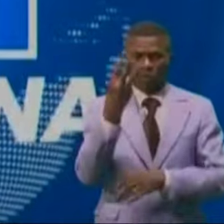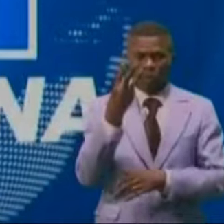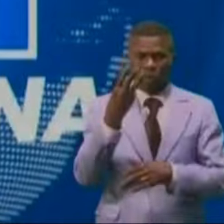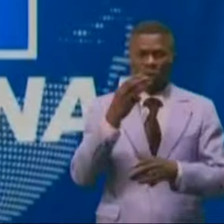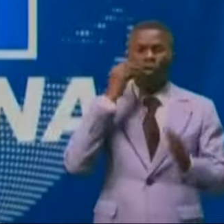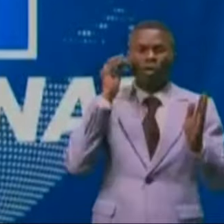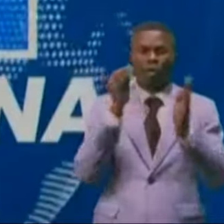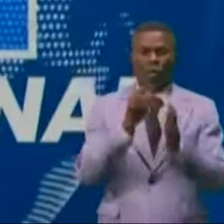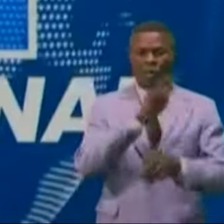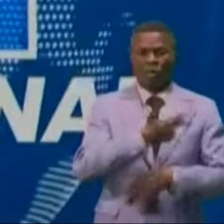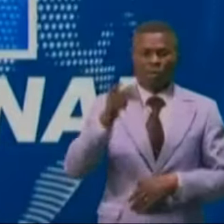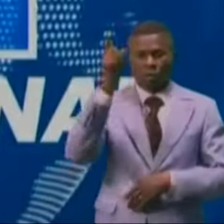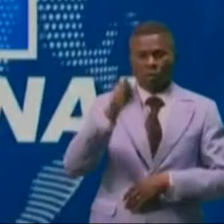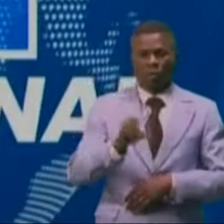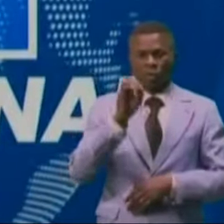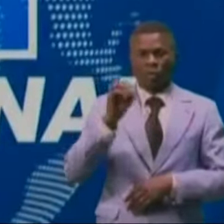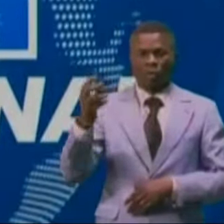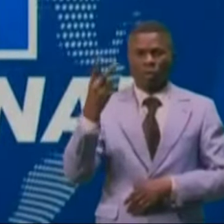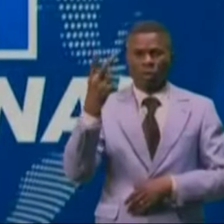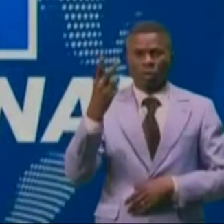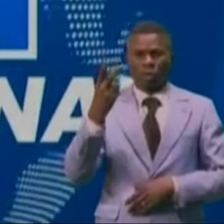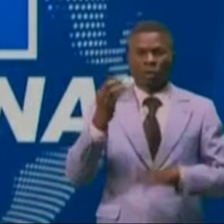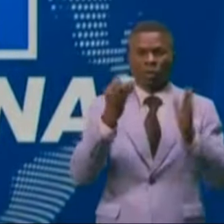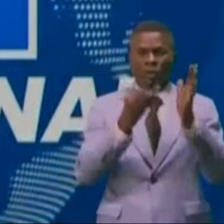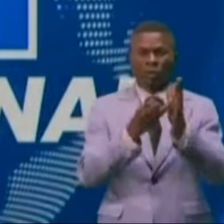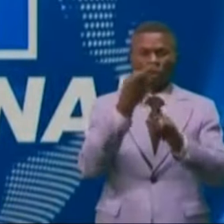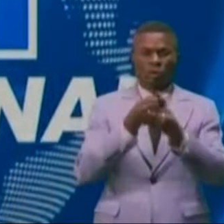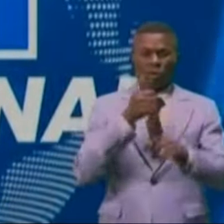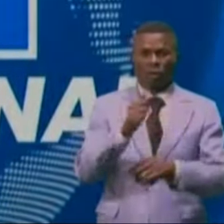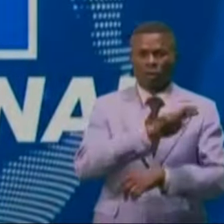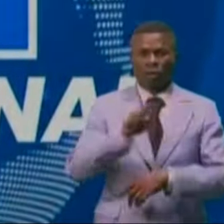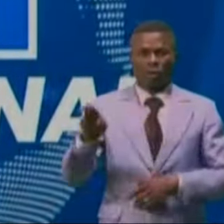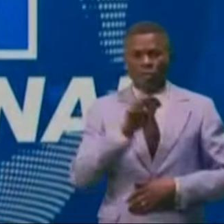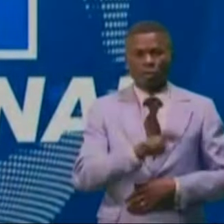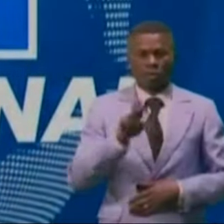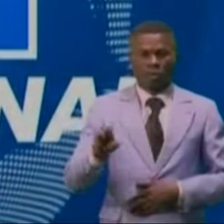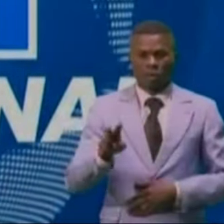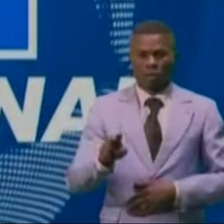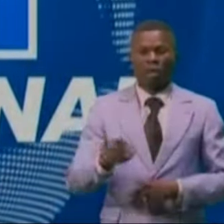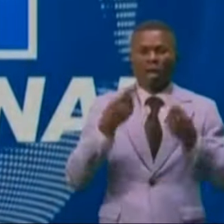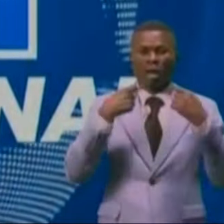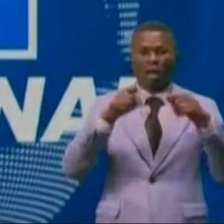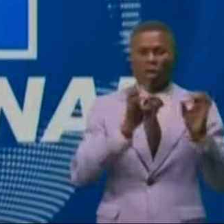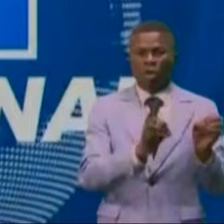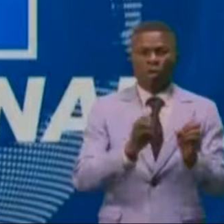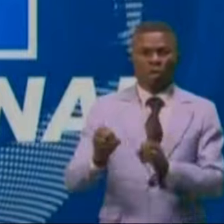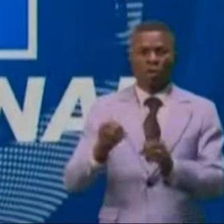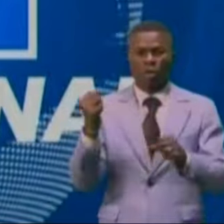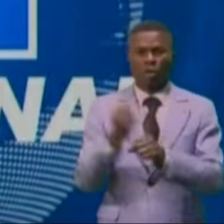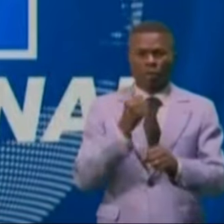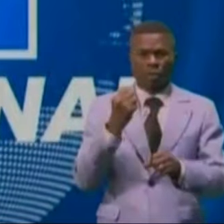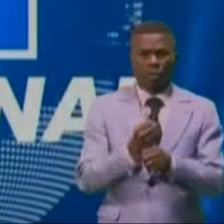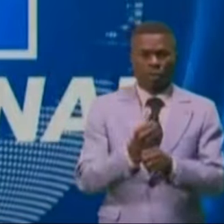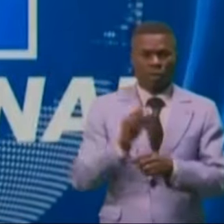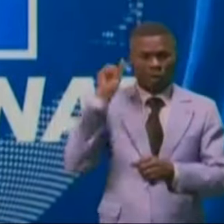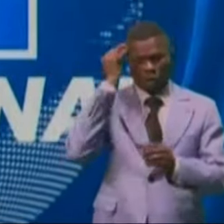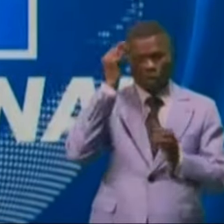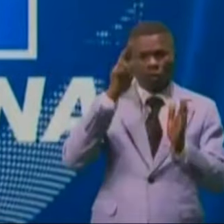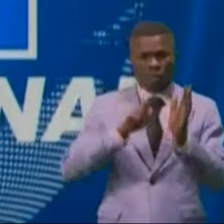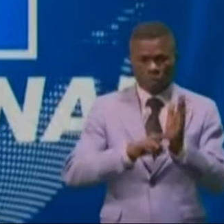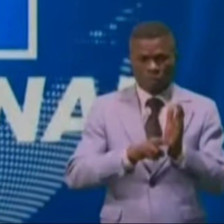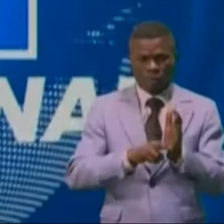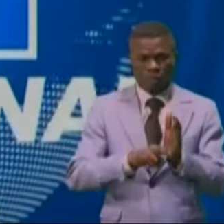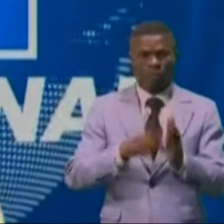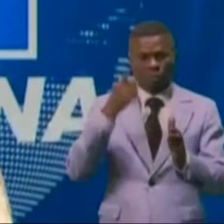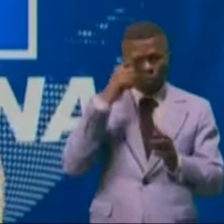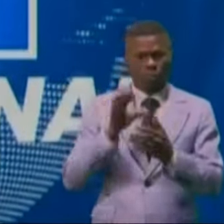numéro 22/002 du 7 janvier 2022 portant organisation et fonctionnement du gouvernement, modalité